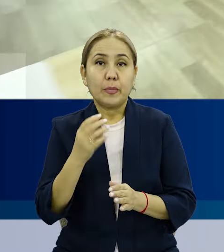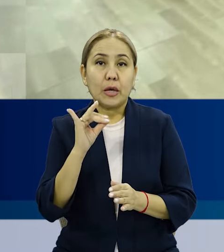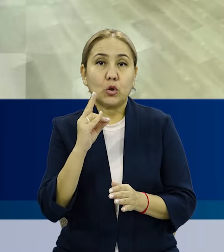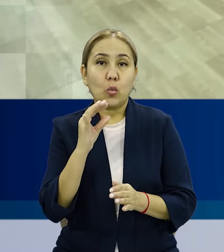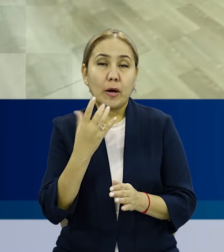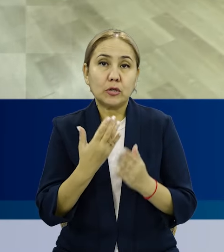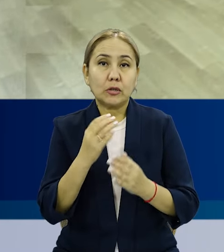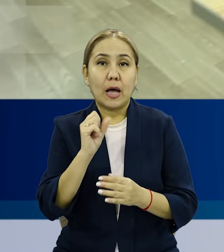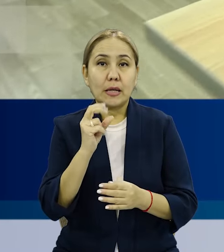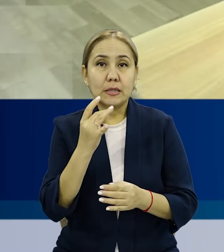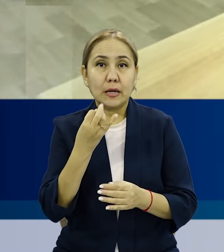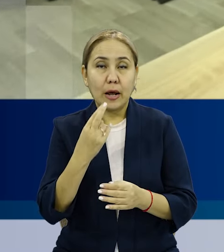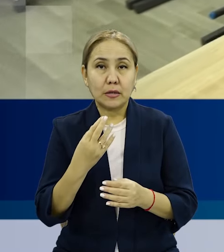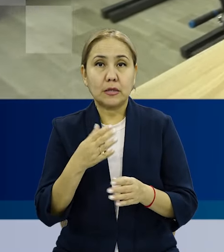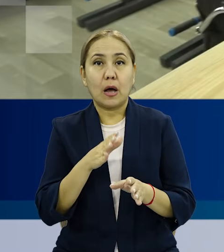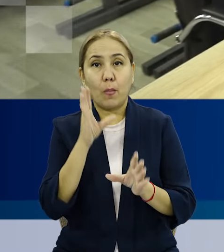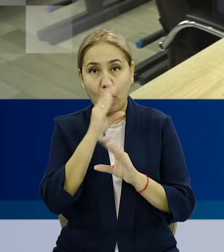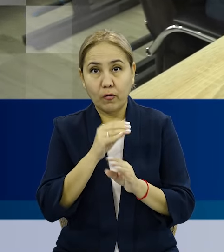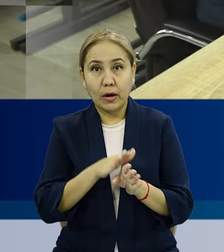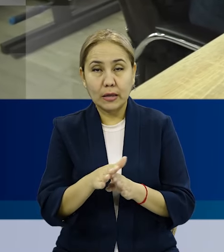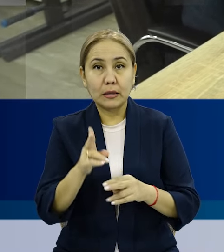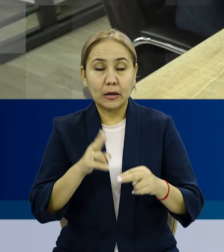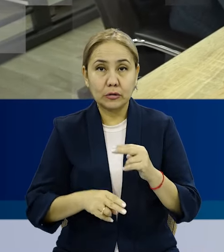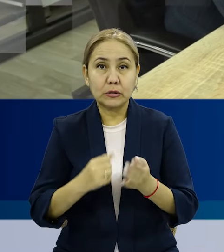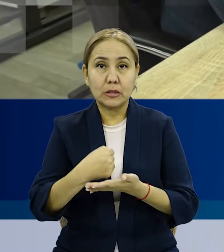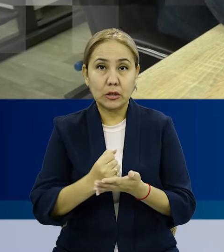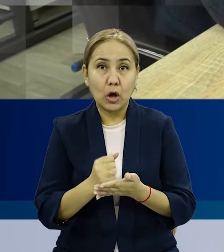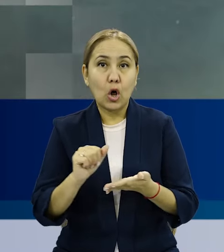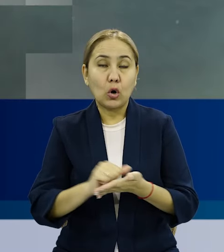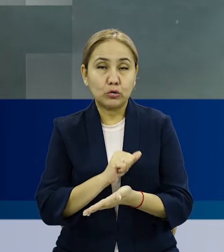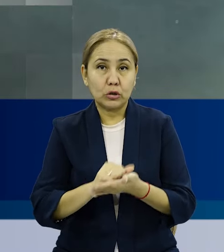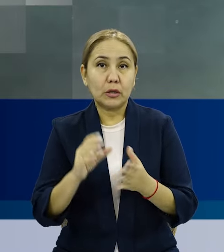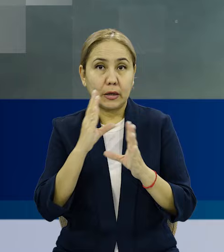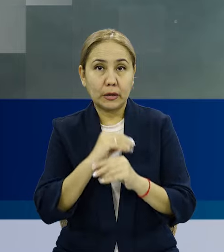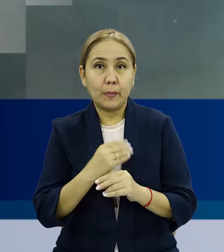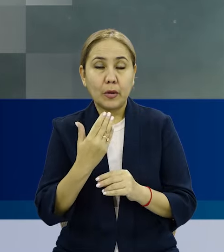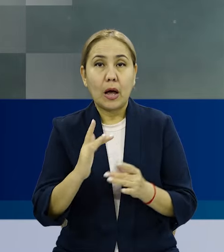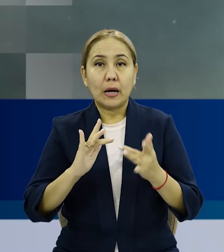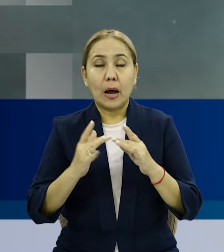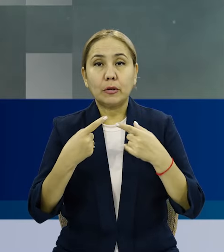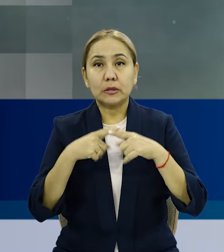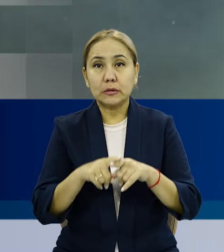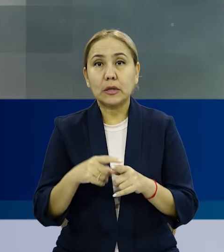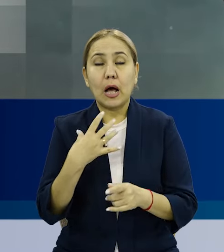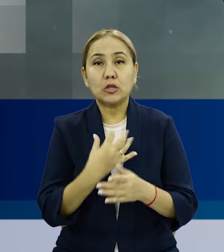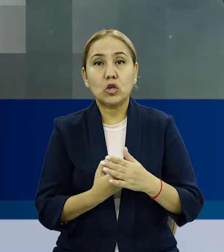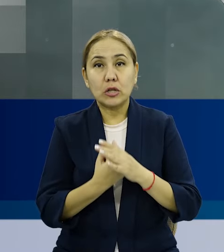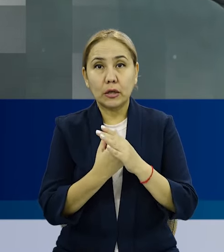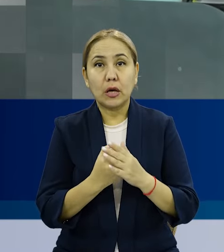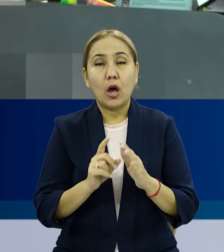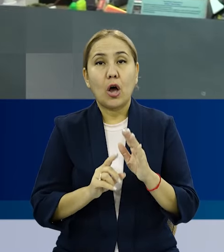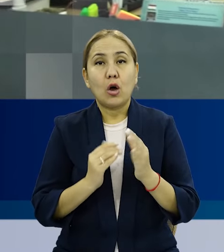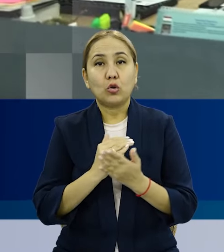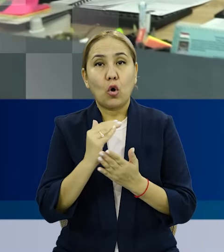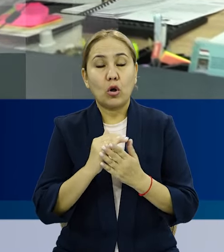yoki akseleratsiya dasturini muvaffaqiyatli yakunlaganligini tasdiqlovchi hujjatga ega. Raqamli texnologiyalarga asoslangan, yuqori